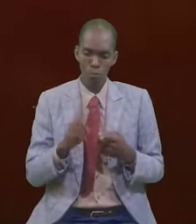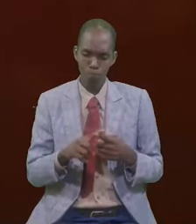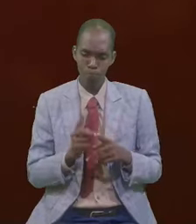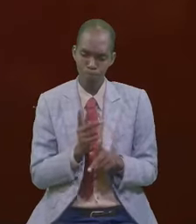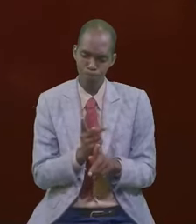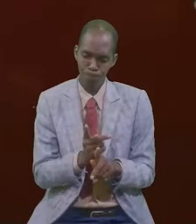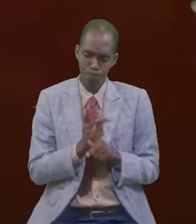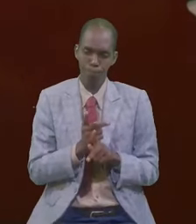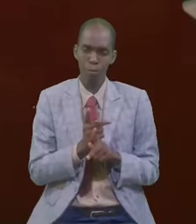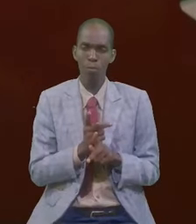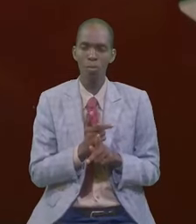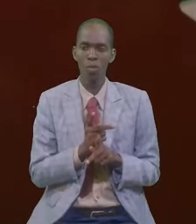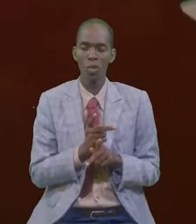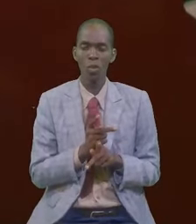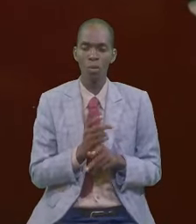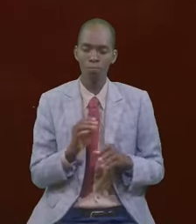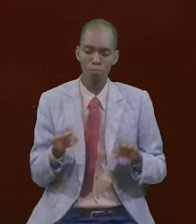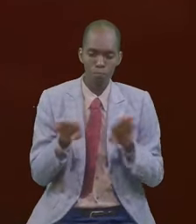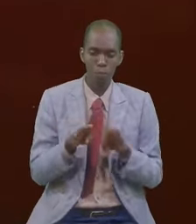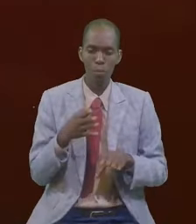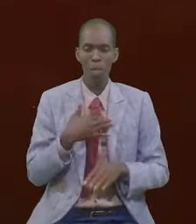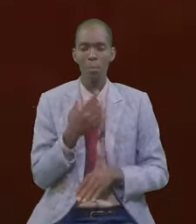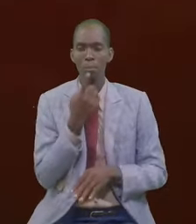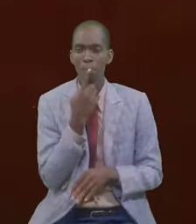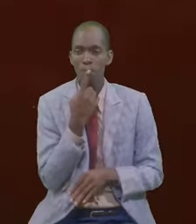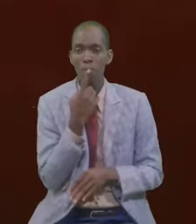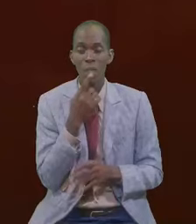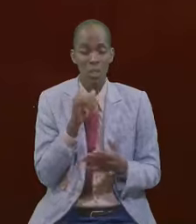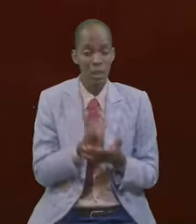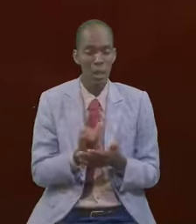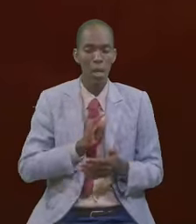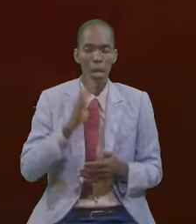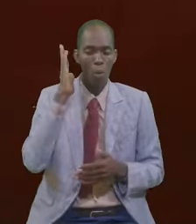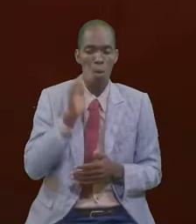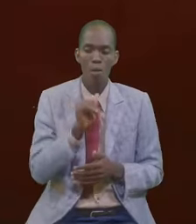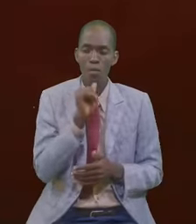Je vais veiller sur ma bouche.